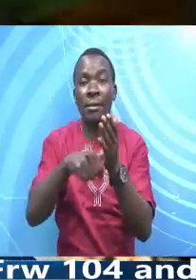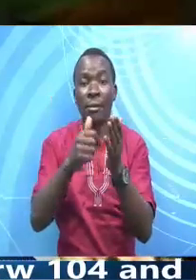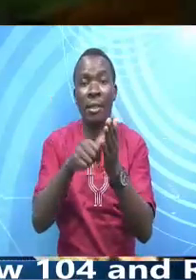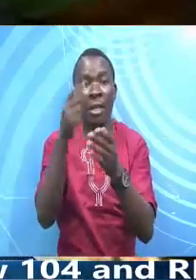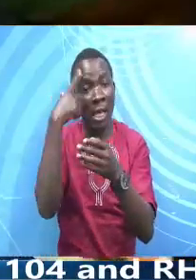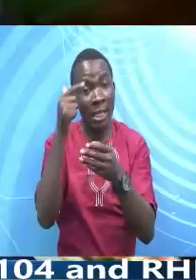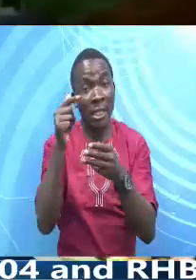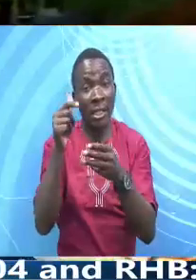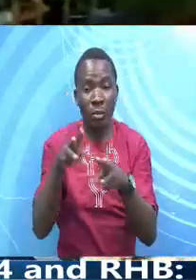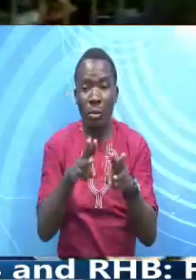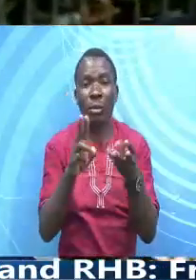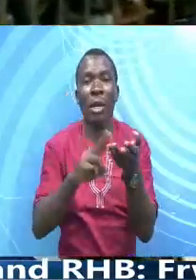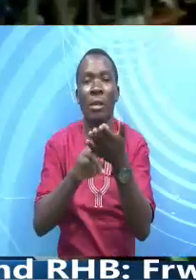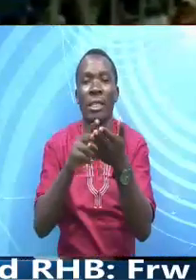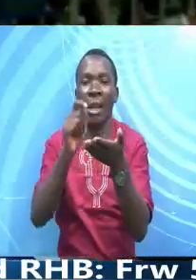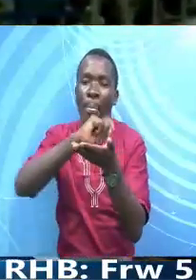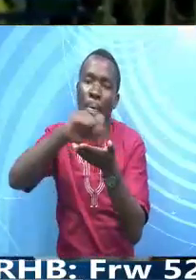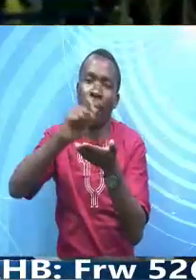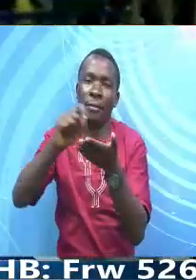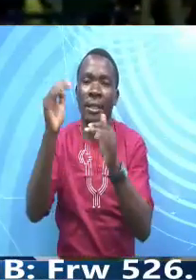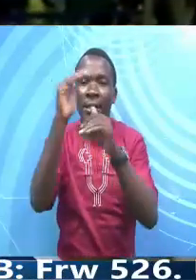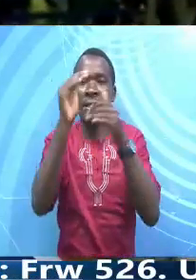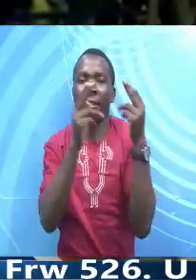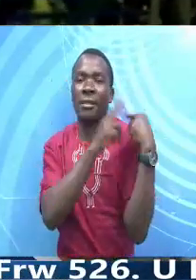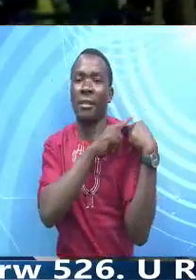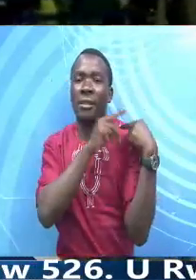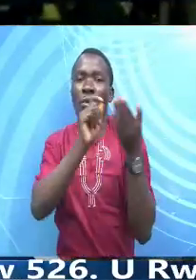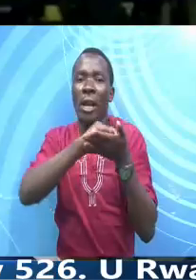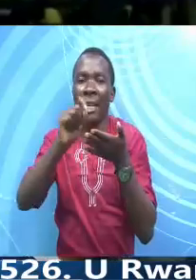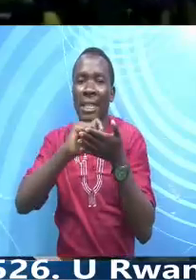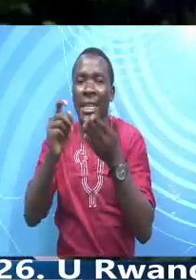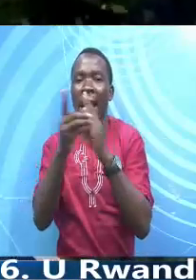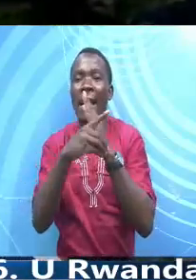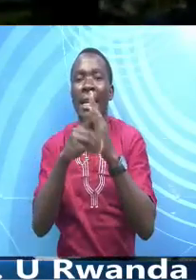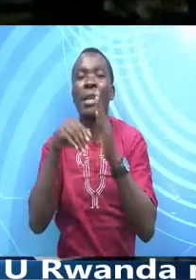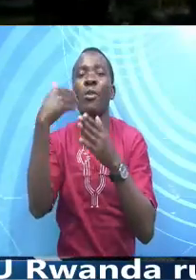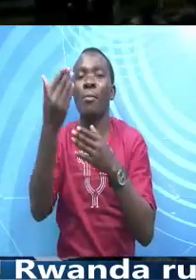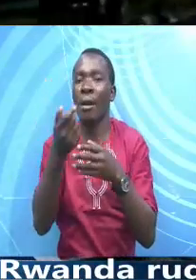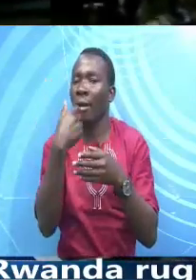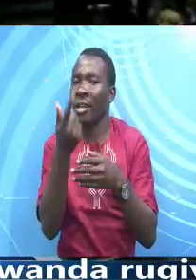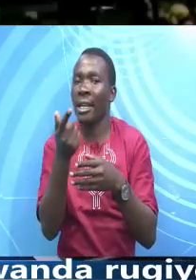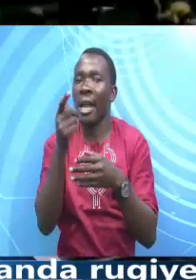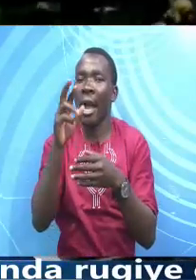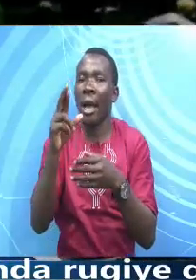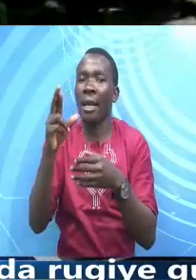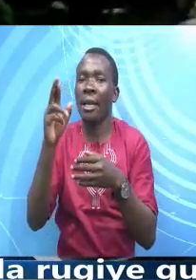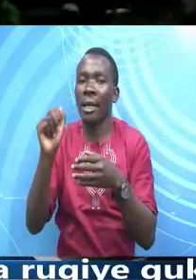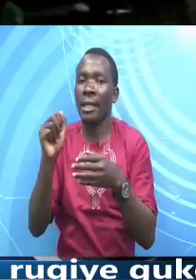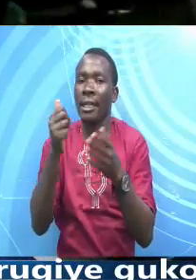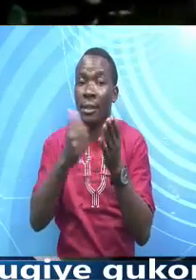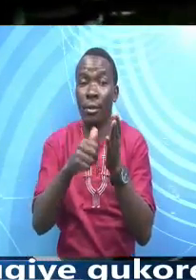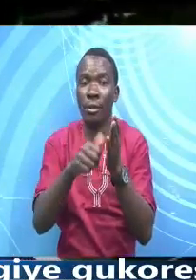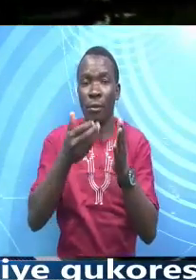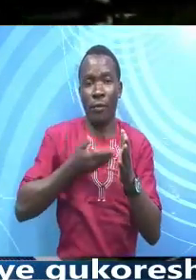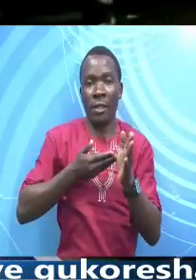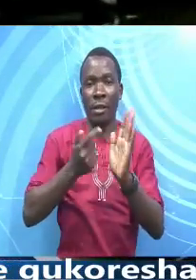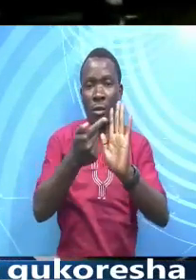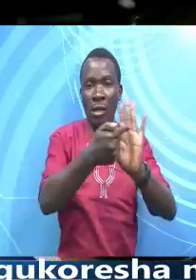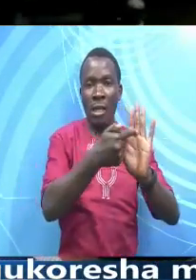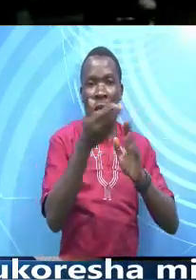bandikira inzego bandikira akarere kandikira Rwanda Revenue hanyuma ibibazo wagize ukabigaragaza hakaba hari